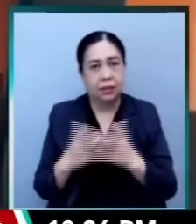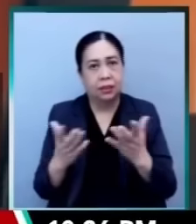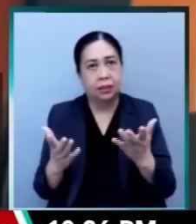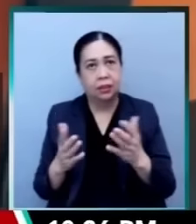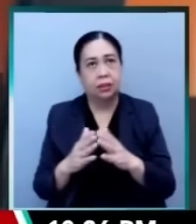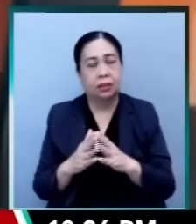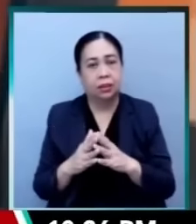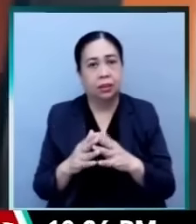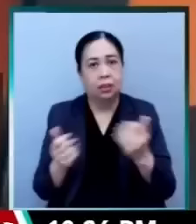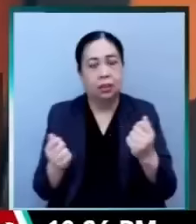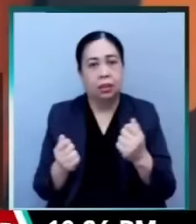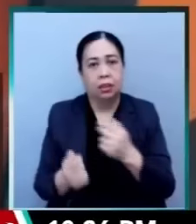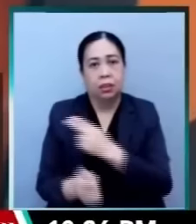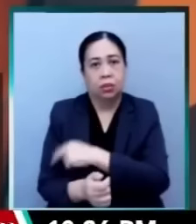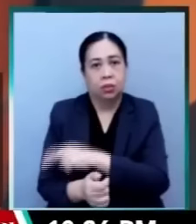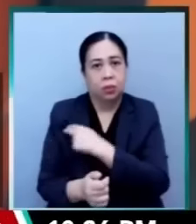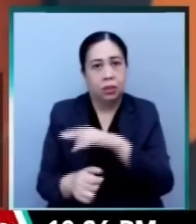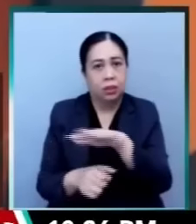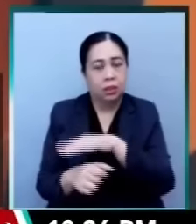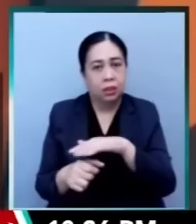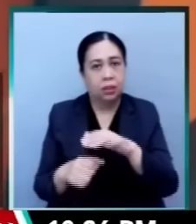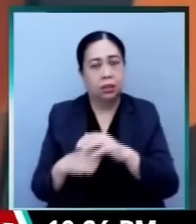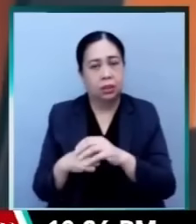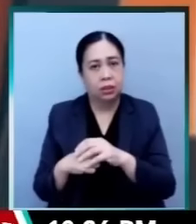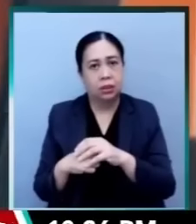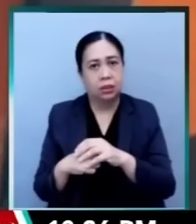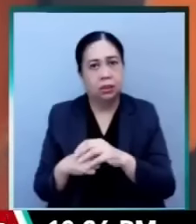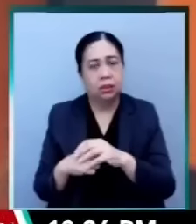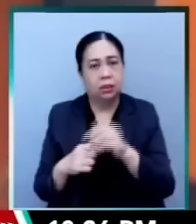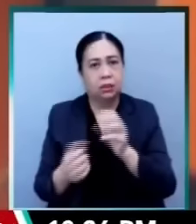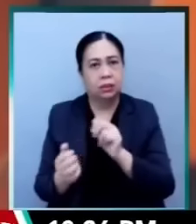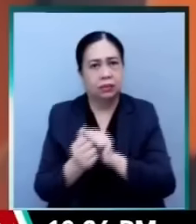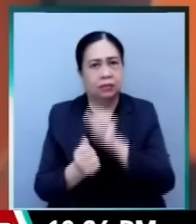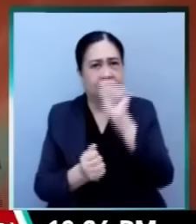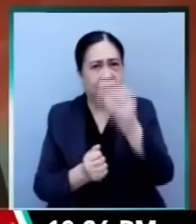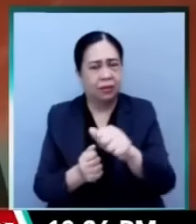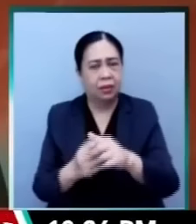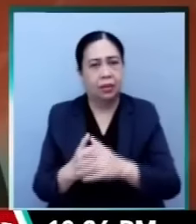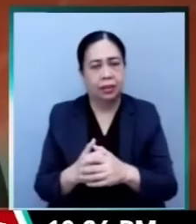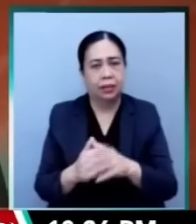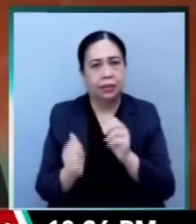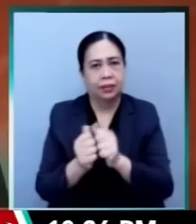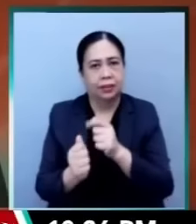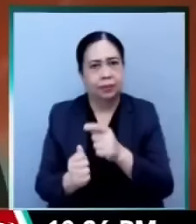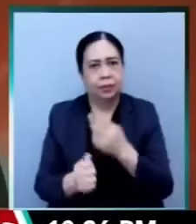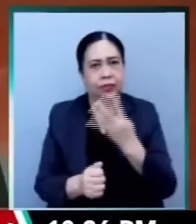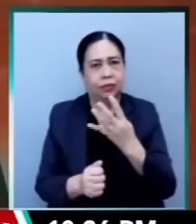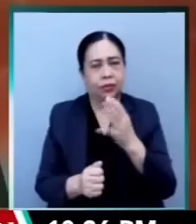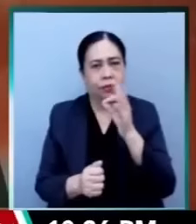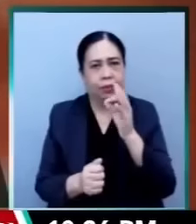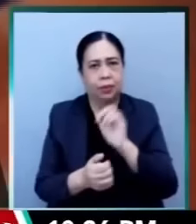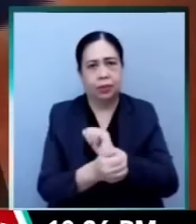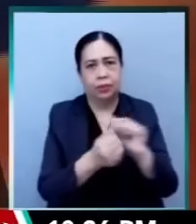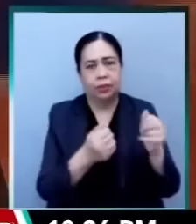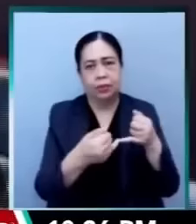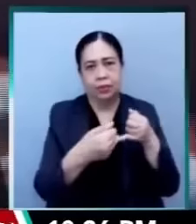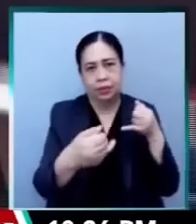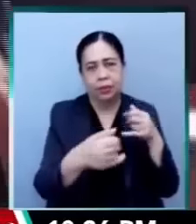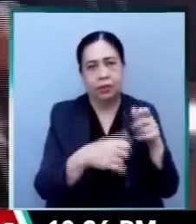that works is in another city. Kabilang si Asma sa 40 Pilipinong nakatawid na sa Egypt side ng Rafah border